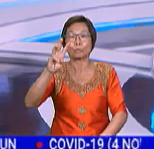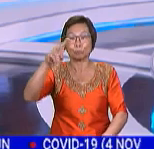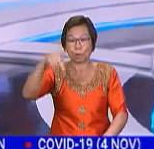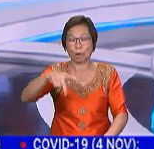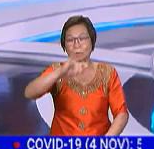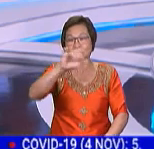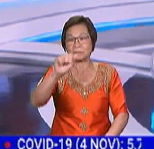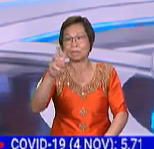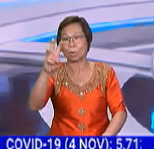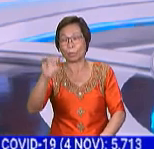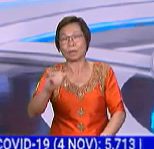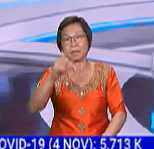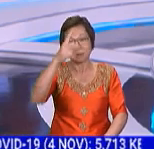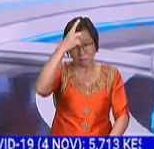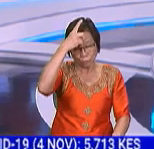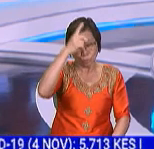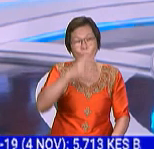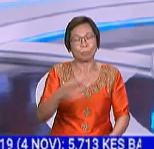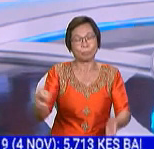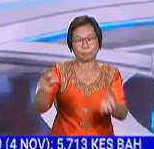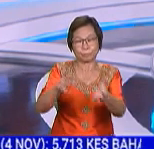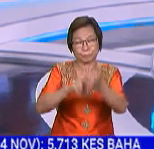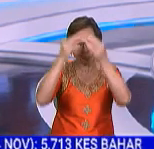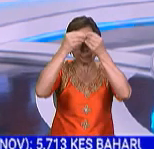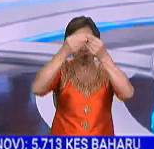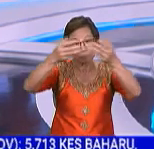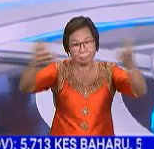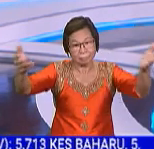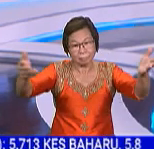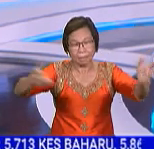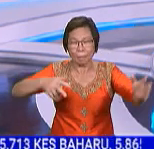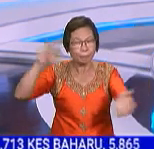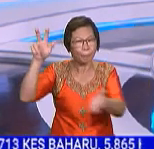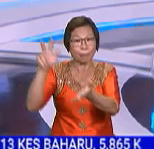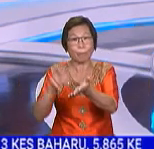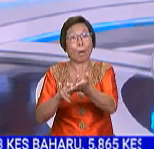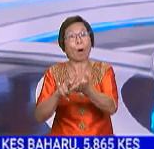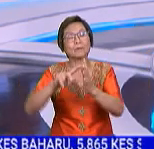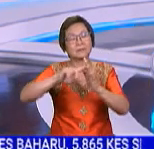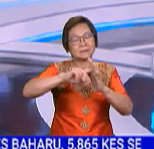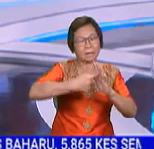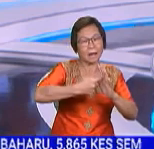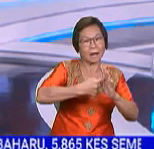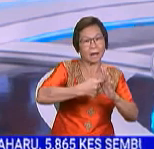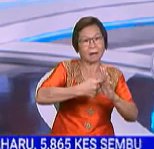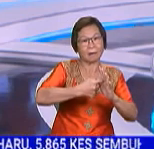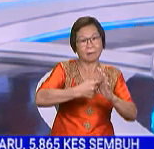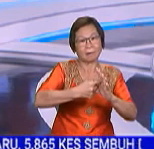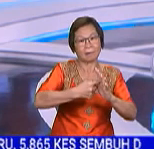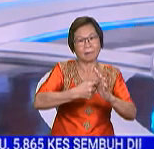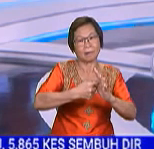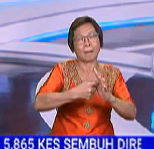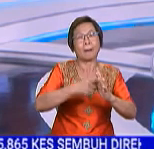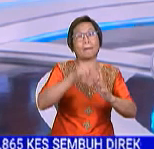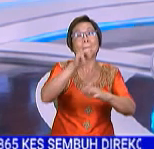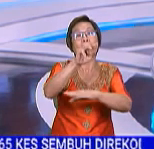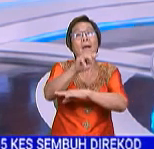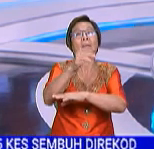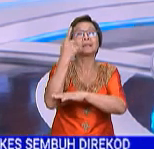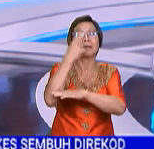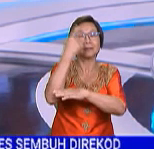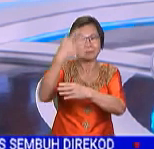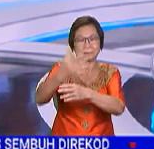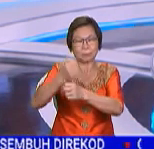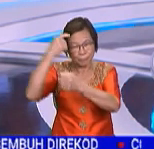atau Muhammad Najib Ismail melalui satu kenyataan memaklumkan ketetapan berkenaan berkuat kuasa bermula magrib tadi dan telah